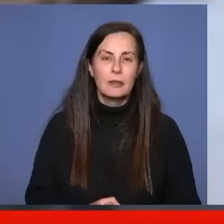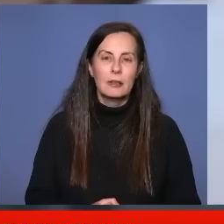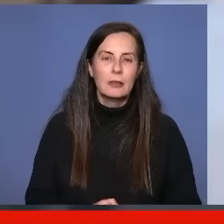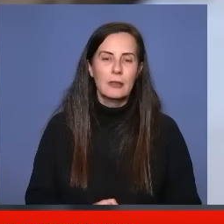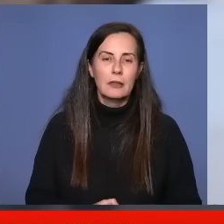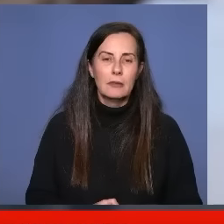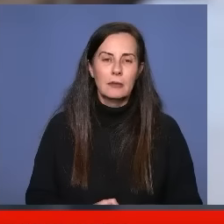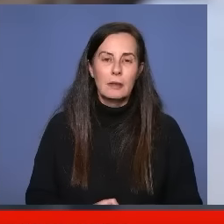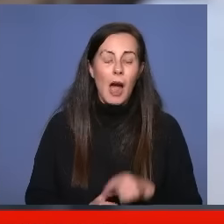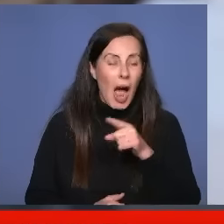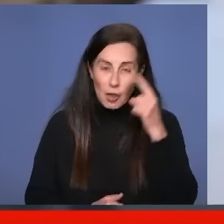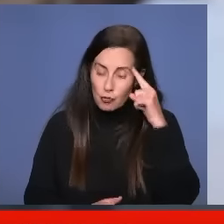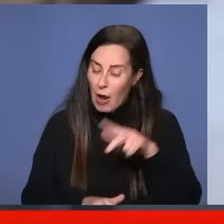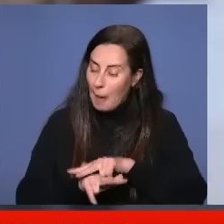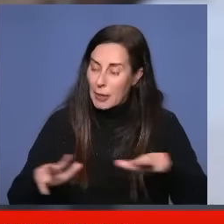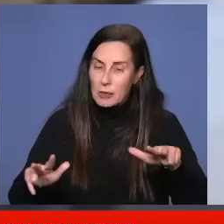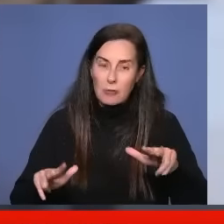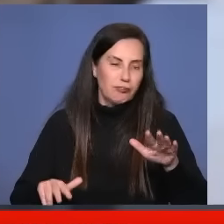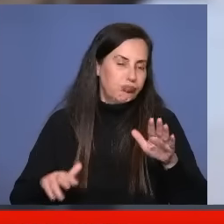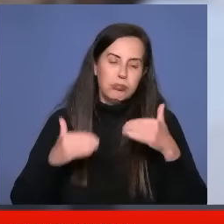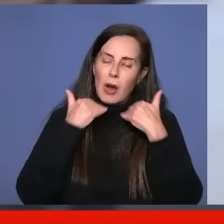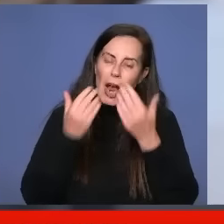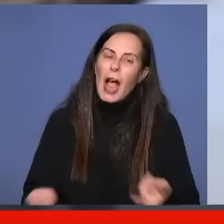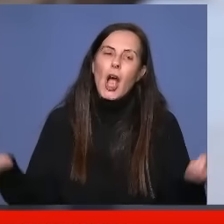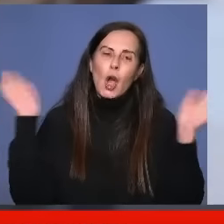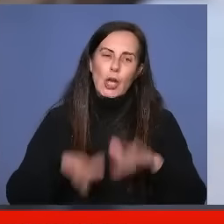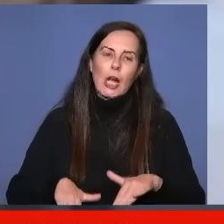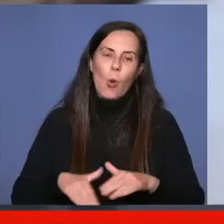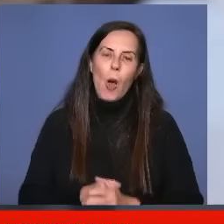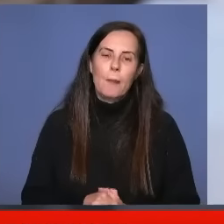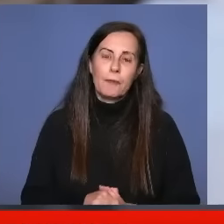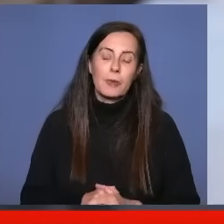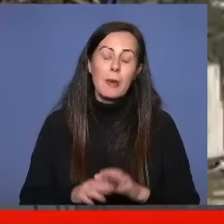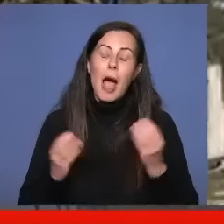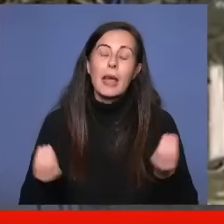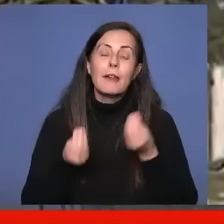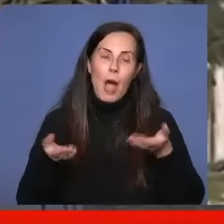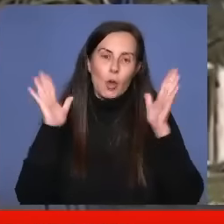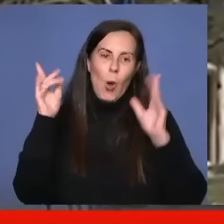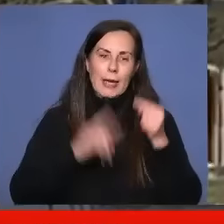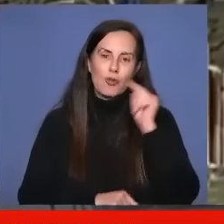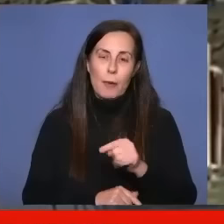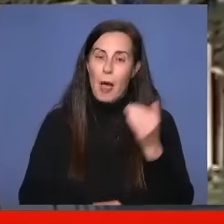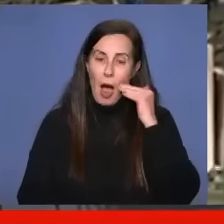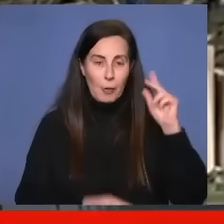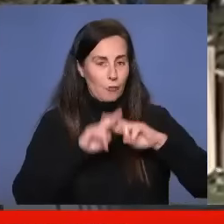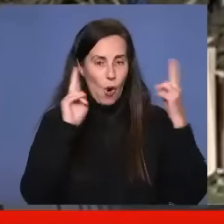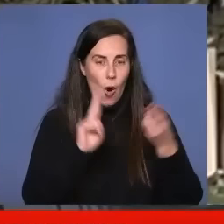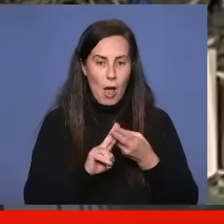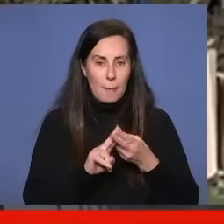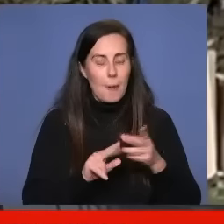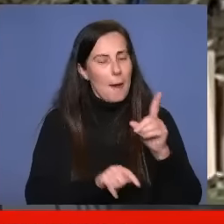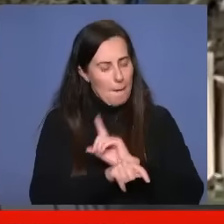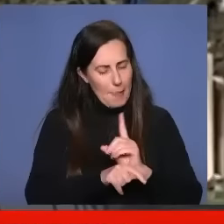I think it will be a, you know, more disaster. serious disaster. ארצות הברית והעולם רושמים בינתיים